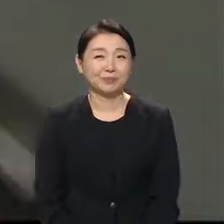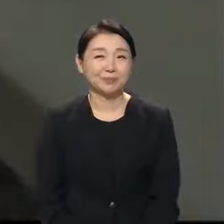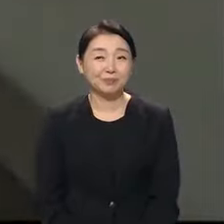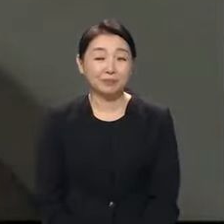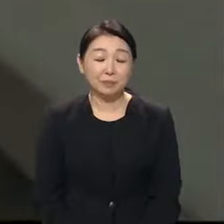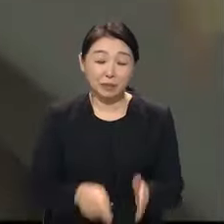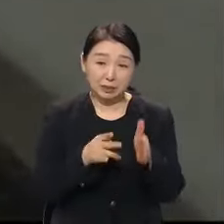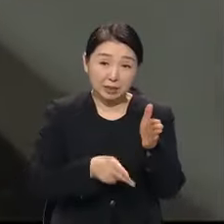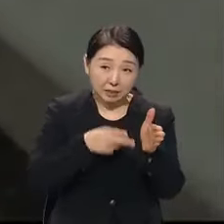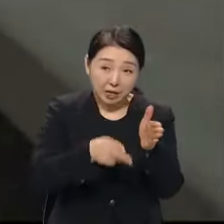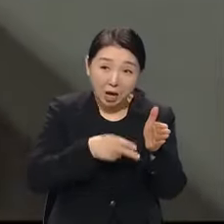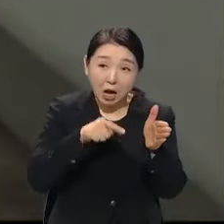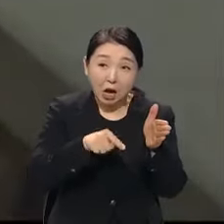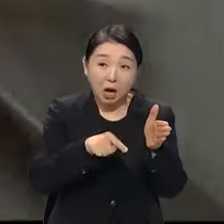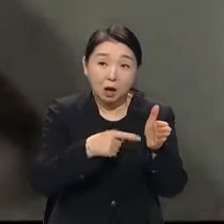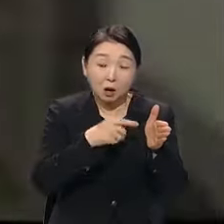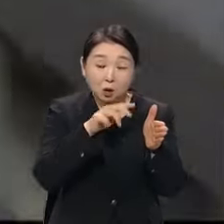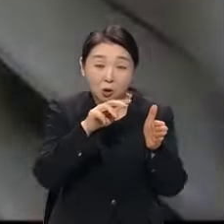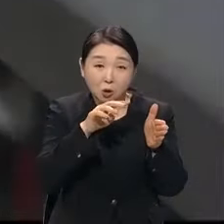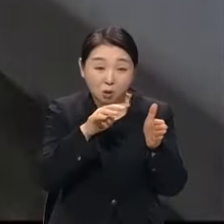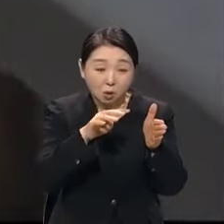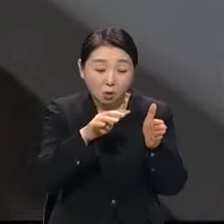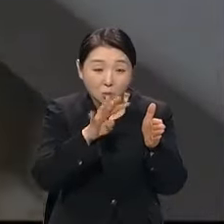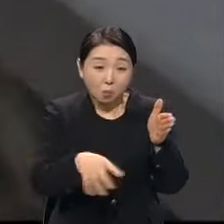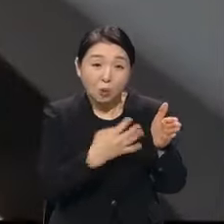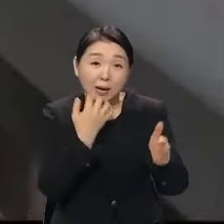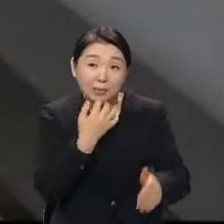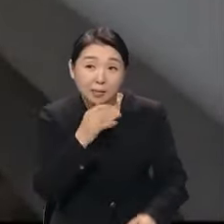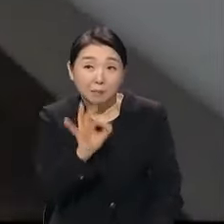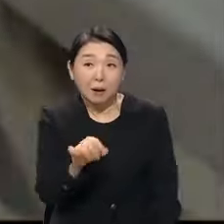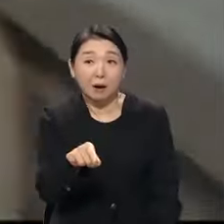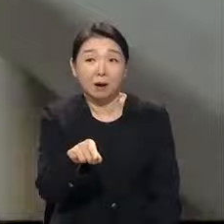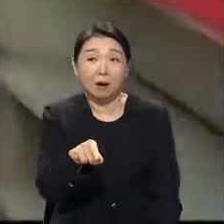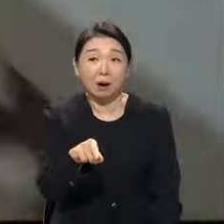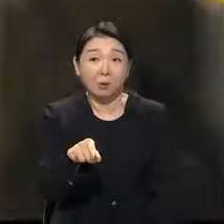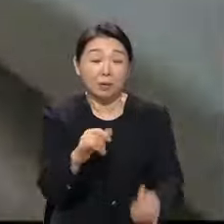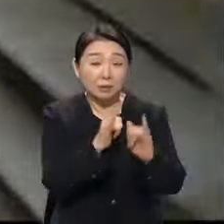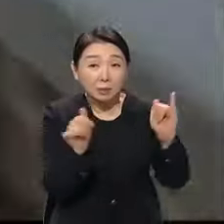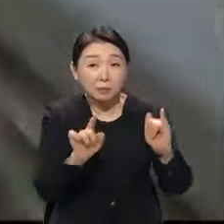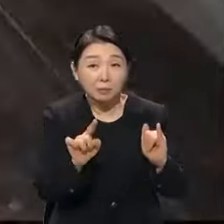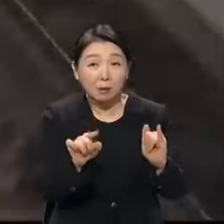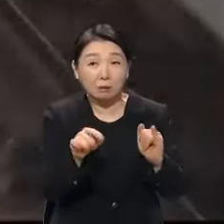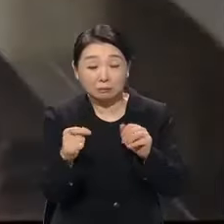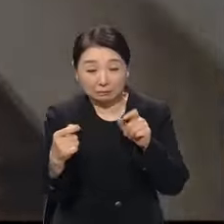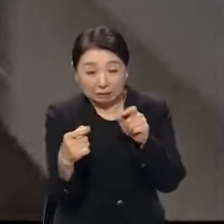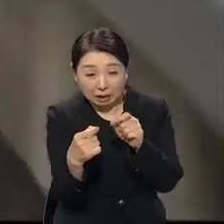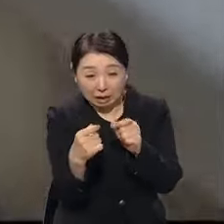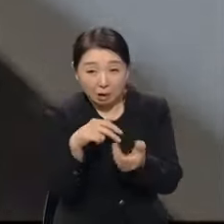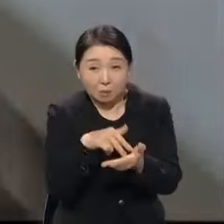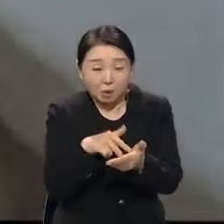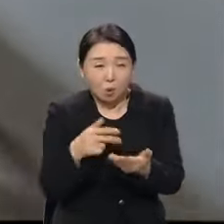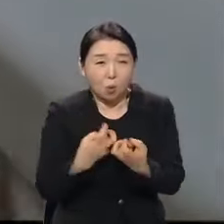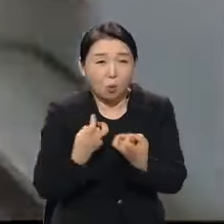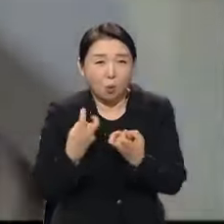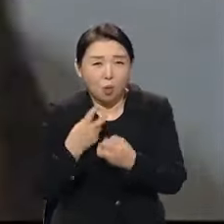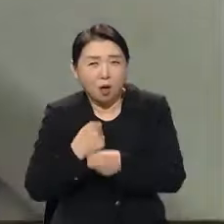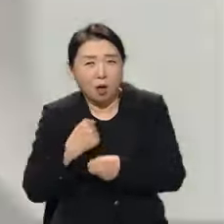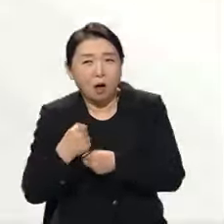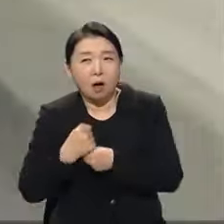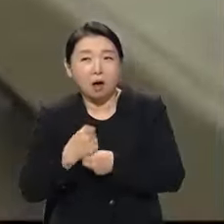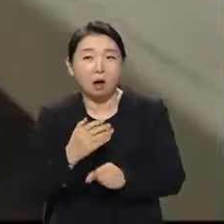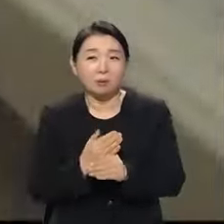자, 움직이는 기차 밑으로 뭔가 보라색이 떨어졌습니다. 이걸 본 승강장 위 사람들 그 근처에 가까이 있어서 안절부절 못하는